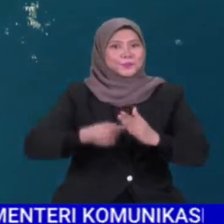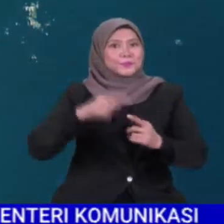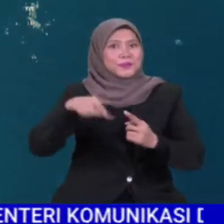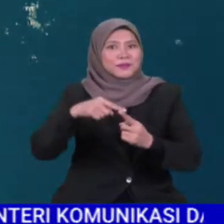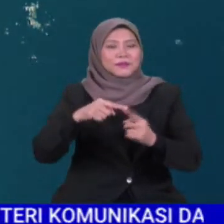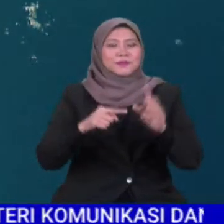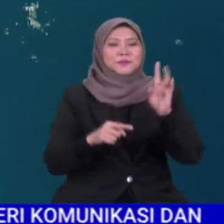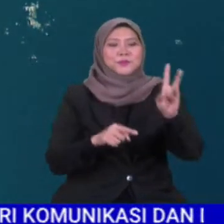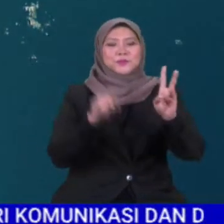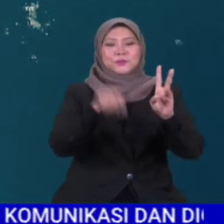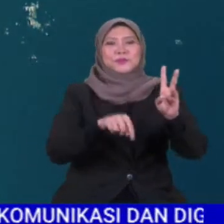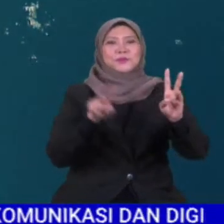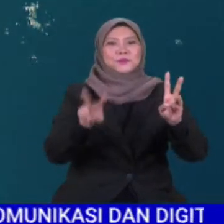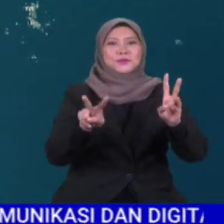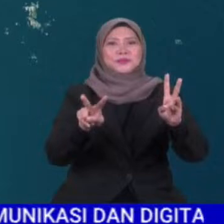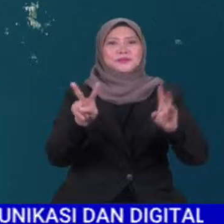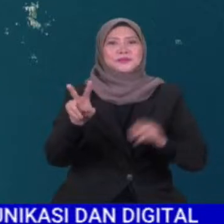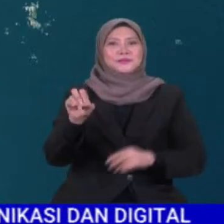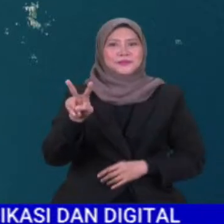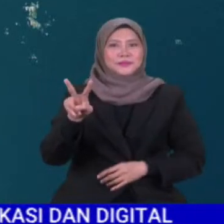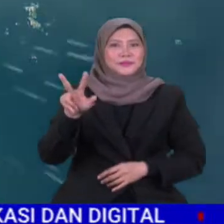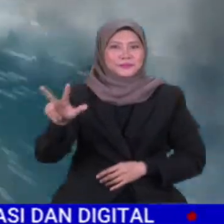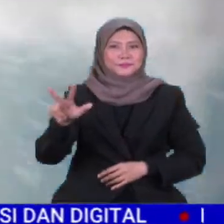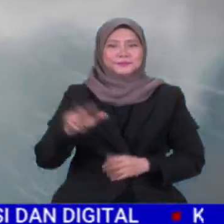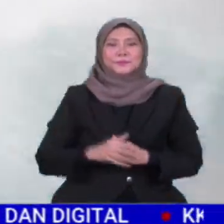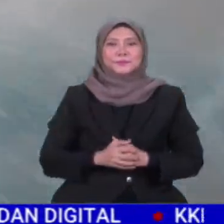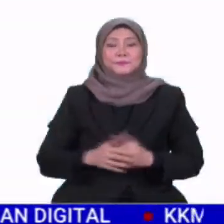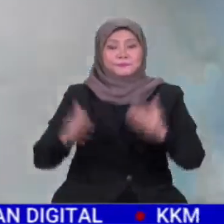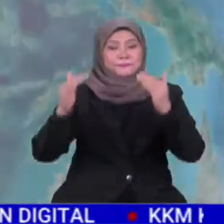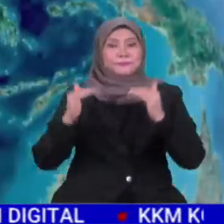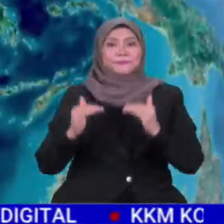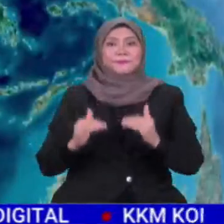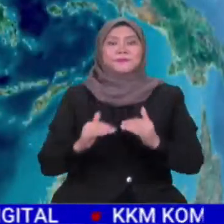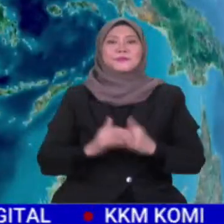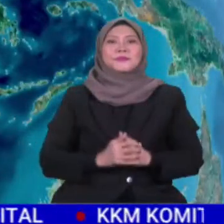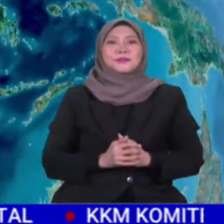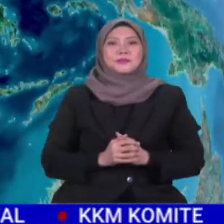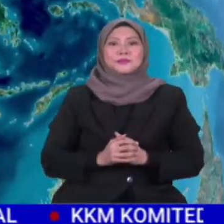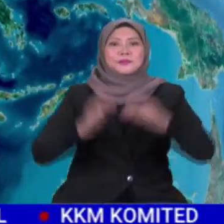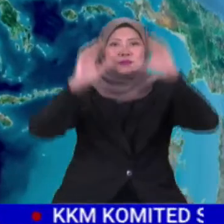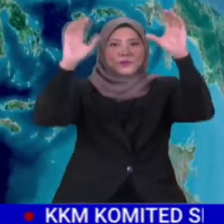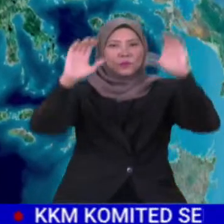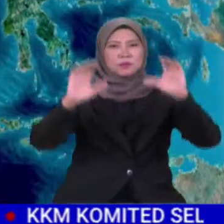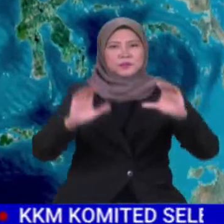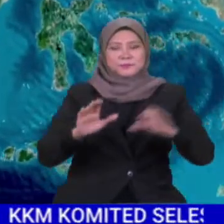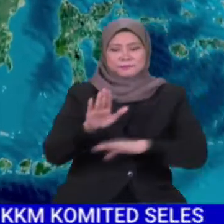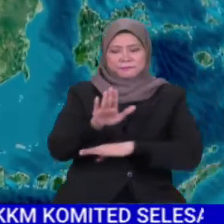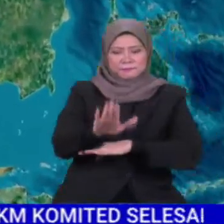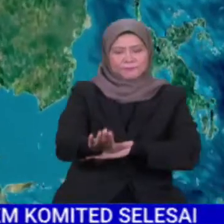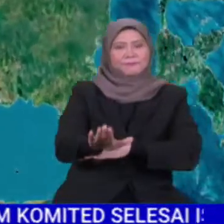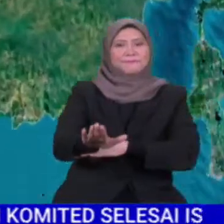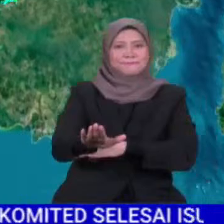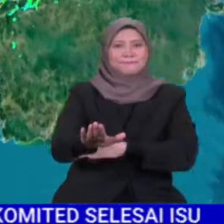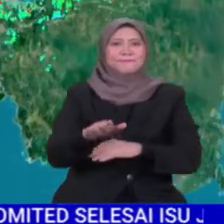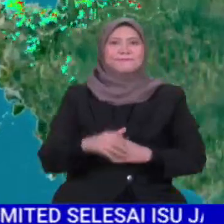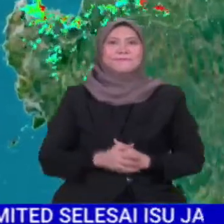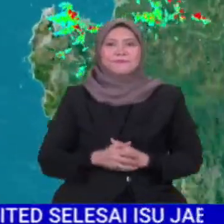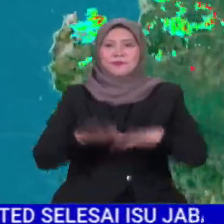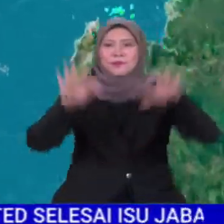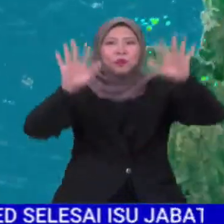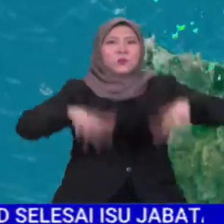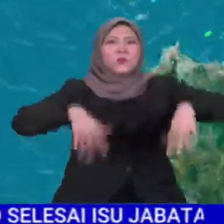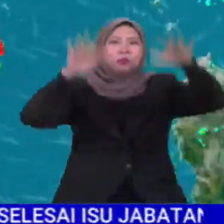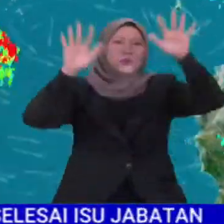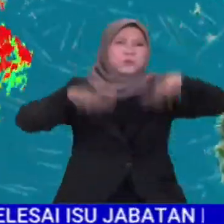sehingga 7 Februari 2023. Baik, seterusnya kita lihat pula keadaan cuaca pada petang ini. Dilihat